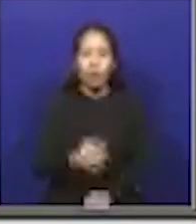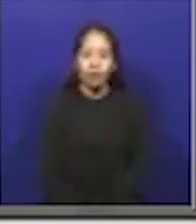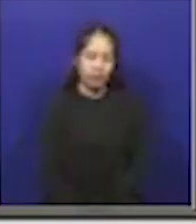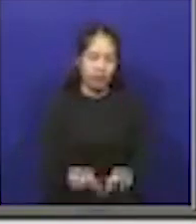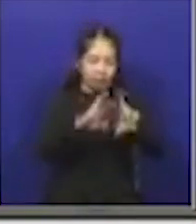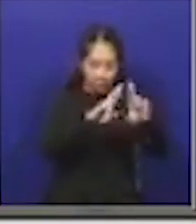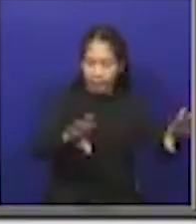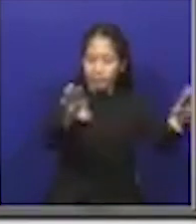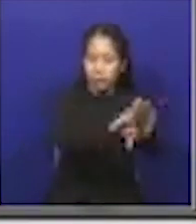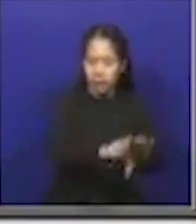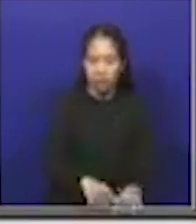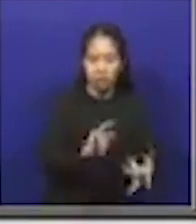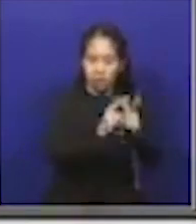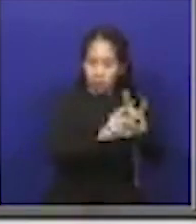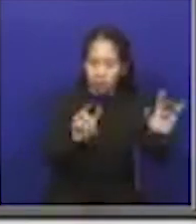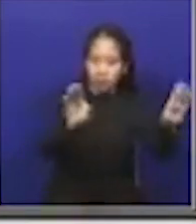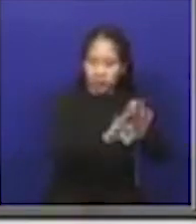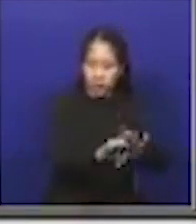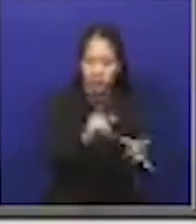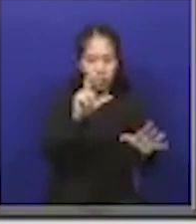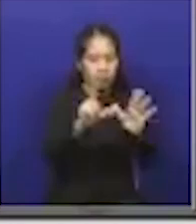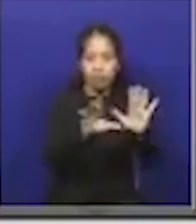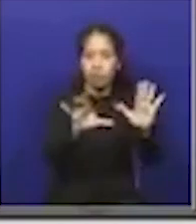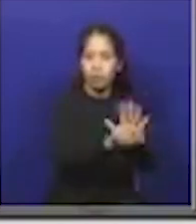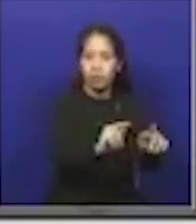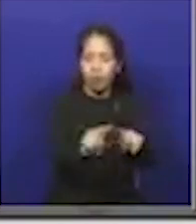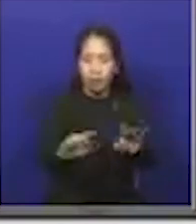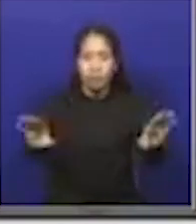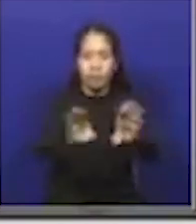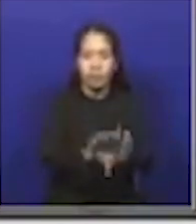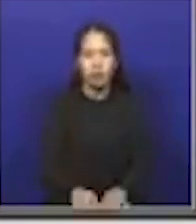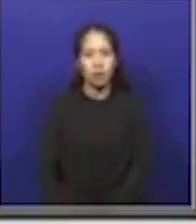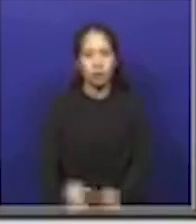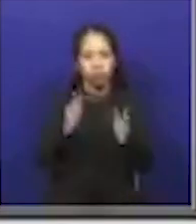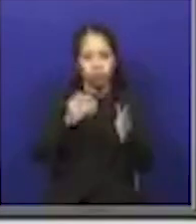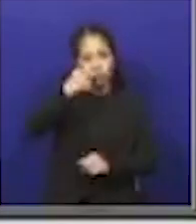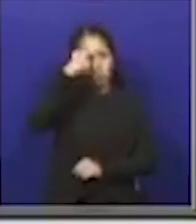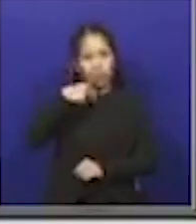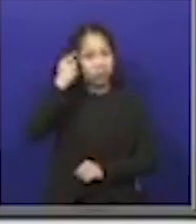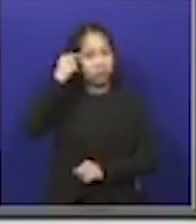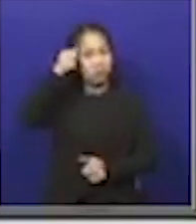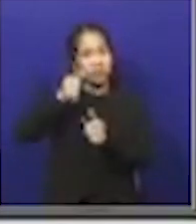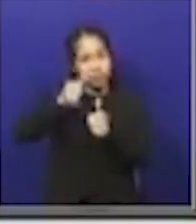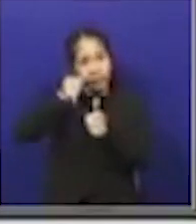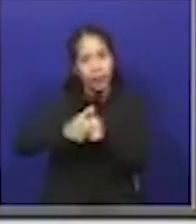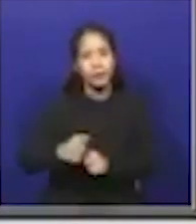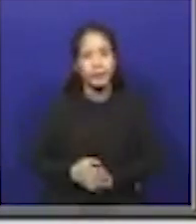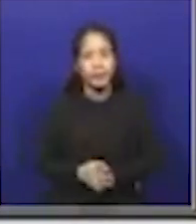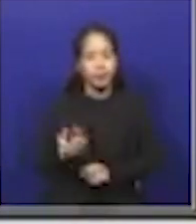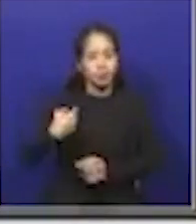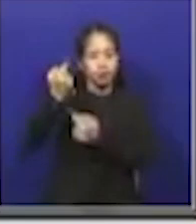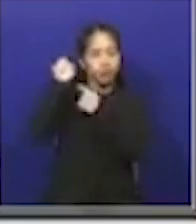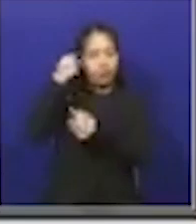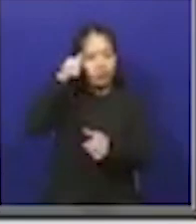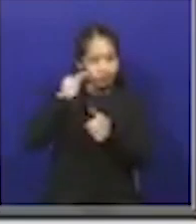ทั้งหมดคนไทยทั้งประเทศคงหวนภาพนี้ออกมาได้นึกออกมาได้ว่าเกิดอะไร